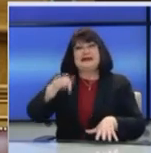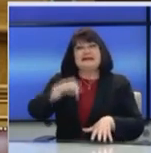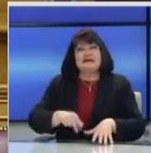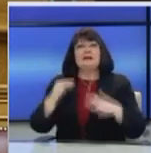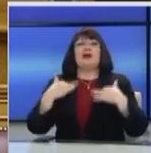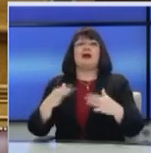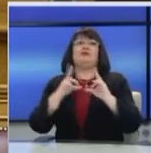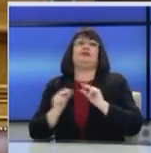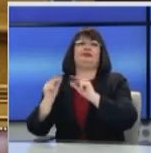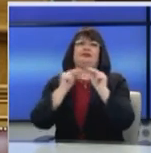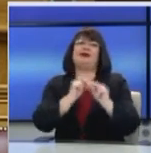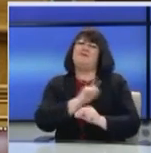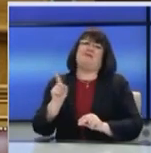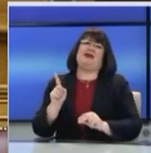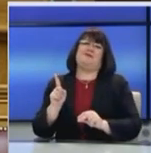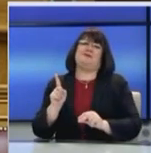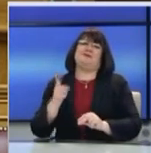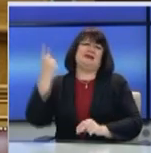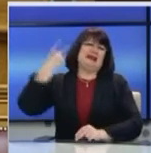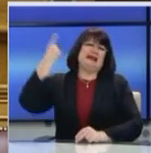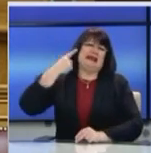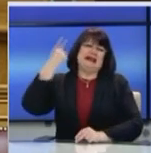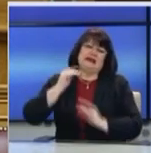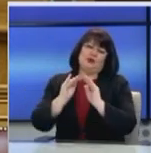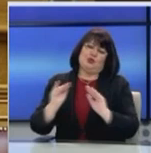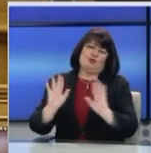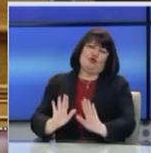συνεδρίαση να περιορίσουμε τους τόνους της κριτικής